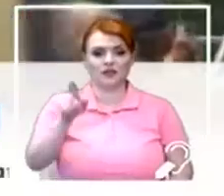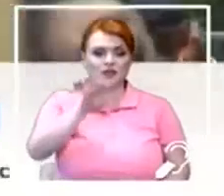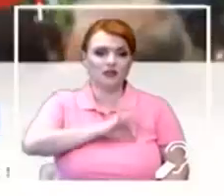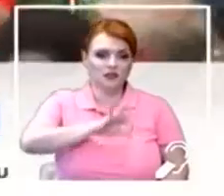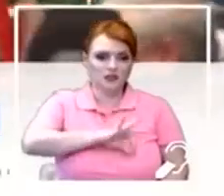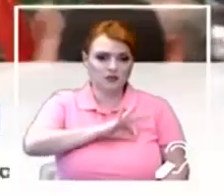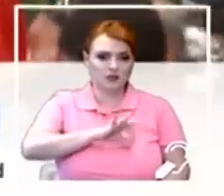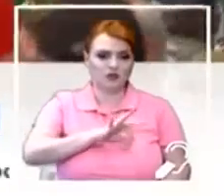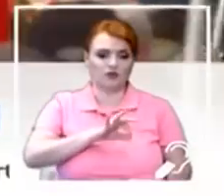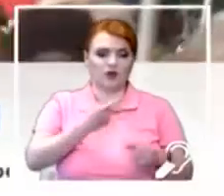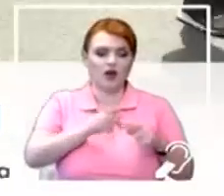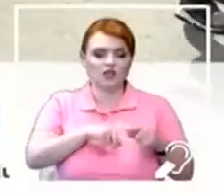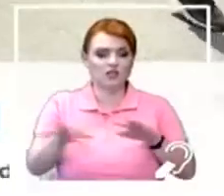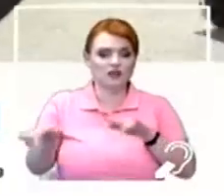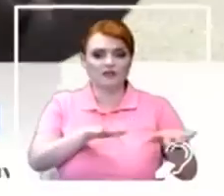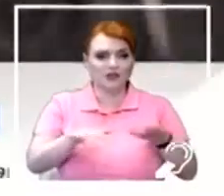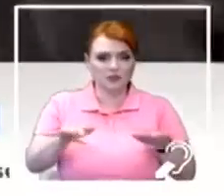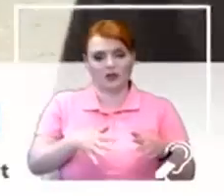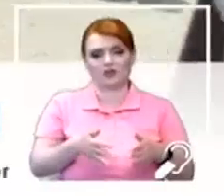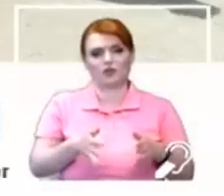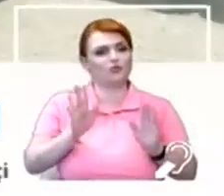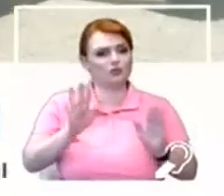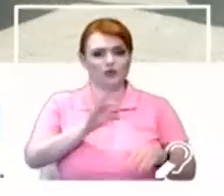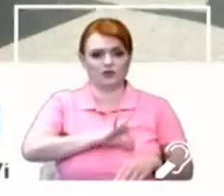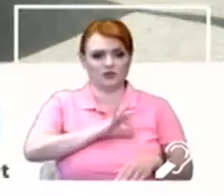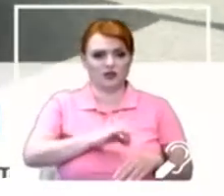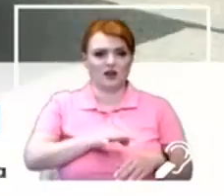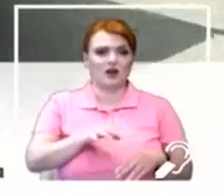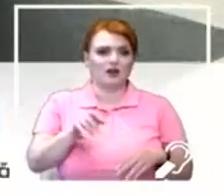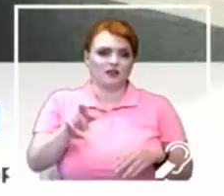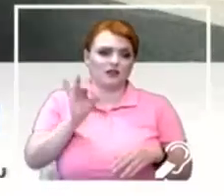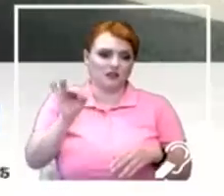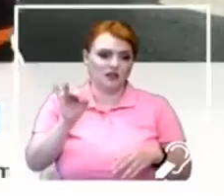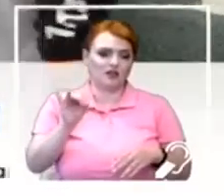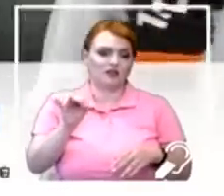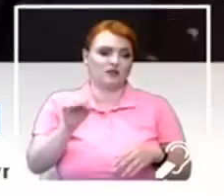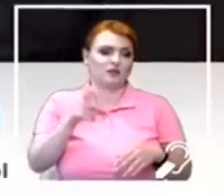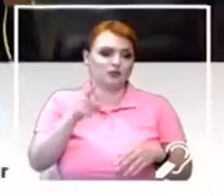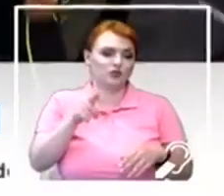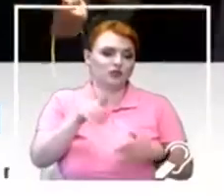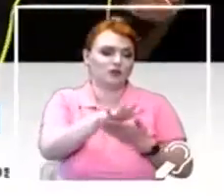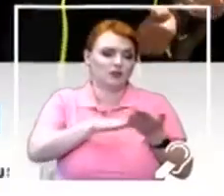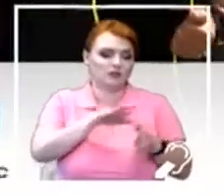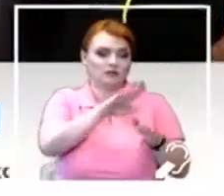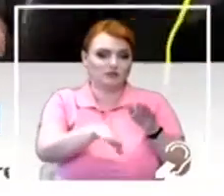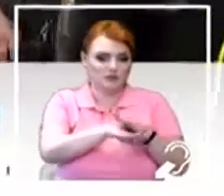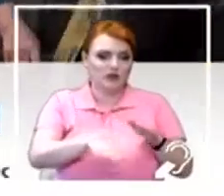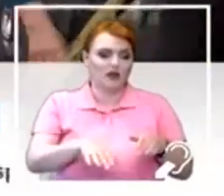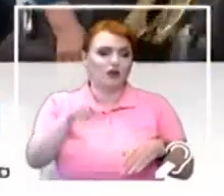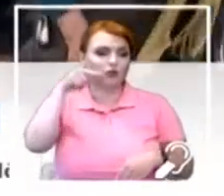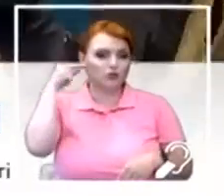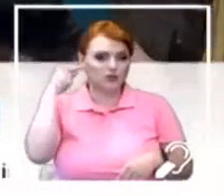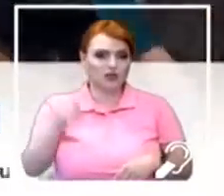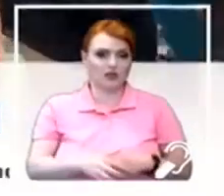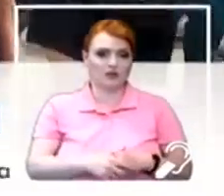Folosesc acest eveniment în interpretarea propagandei ruse, iar propaganda rusă, de fapt, a confiscat